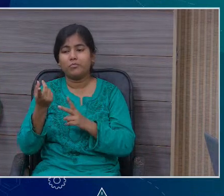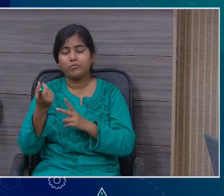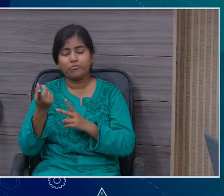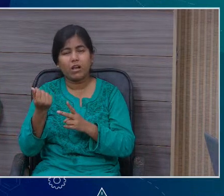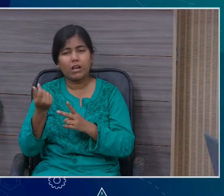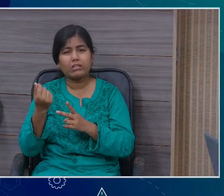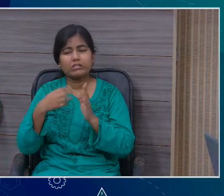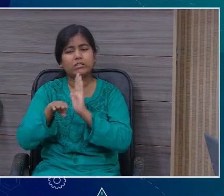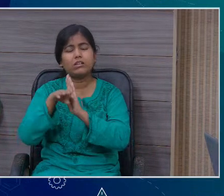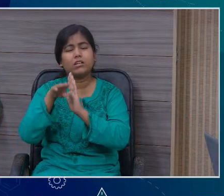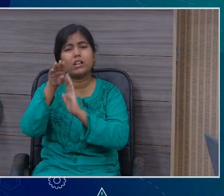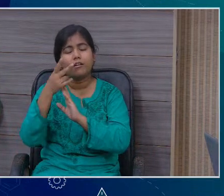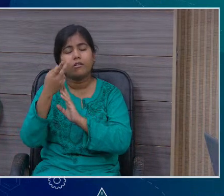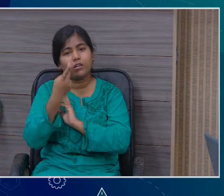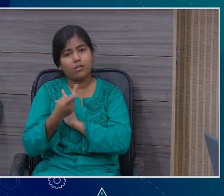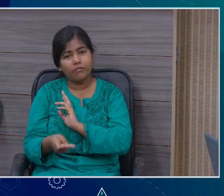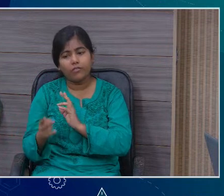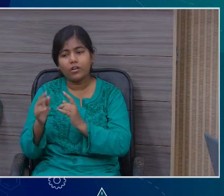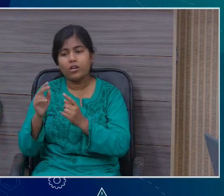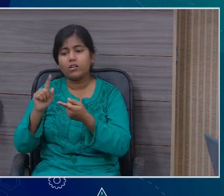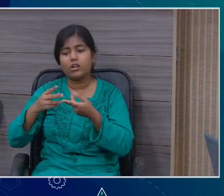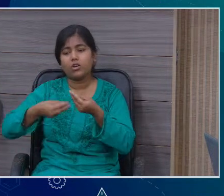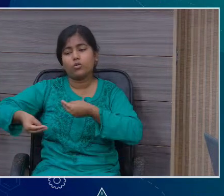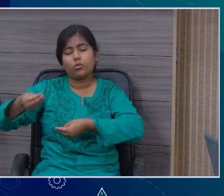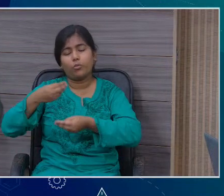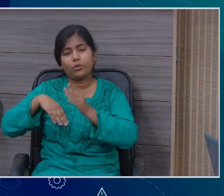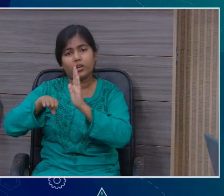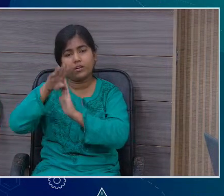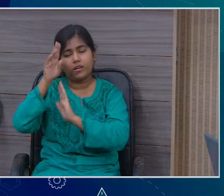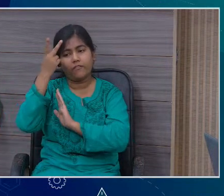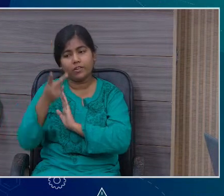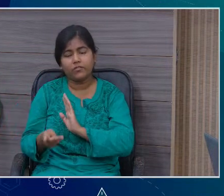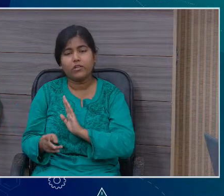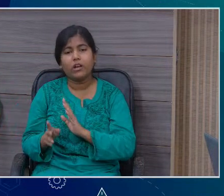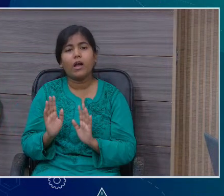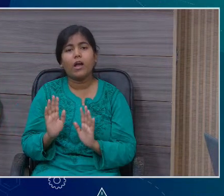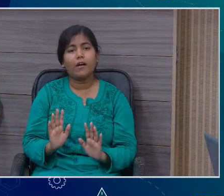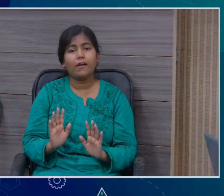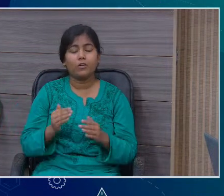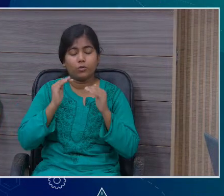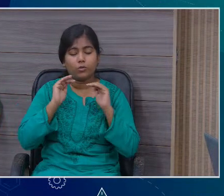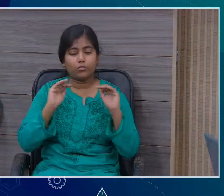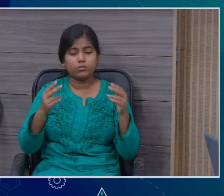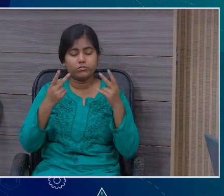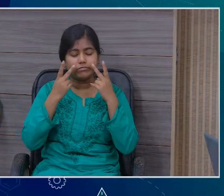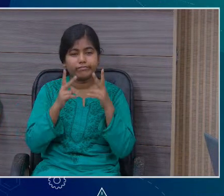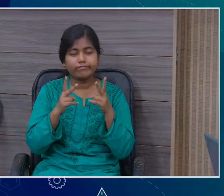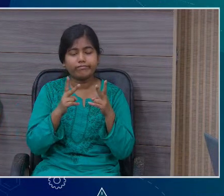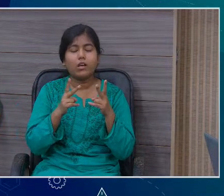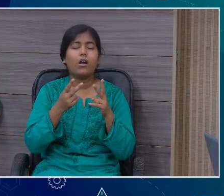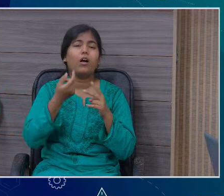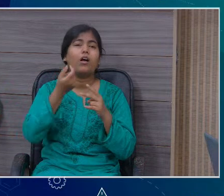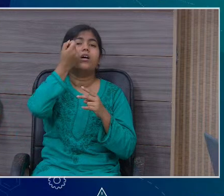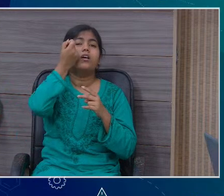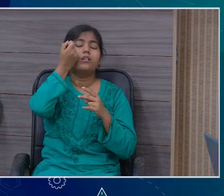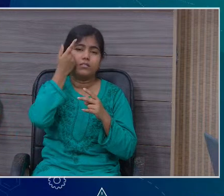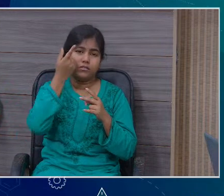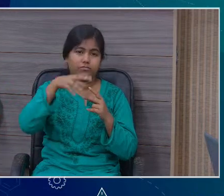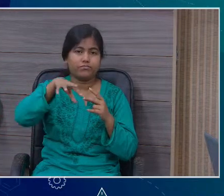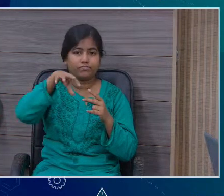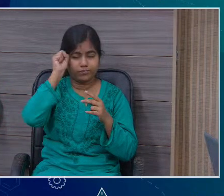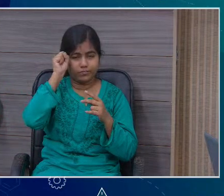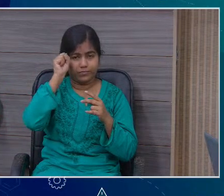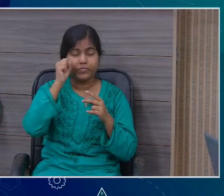to understand that it is not the other person's fault. That is why it is very important कि हम इस chapter को, इस theme को, we should make